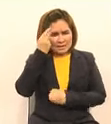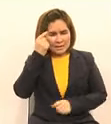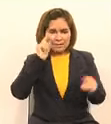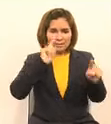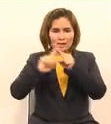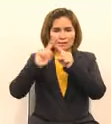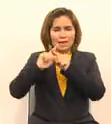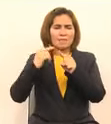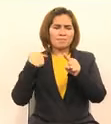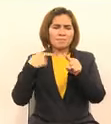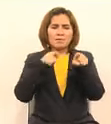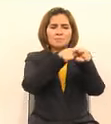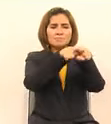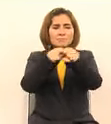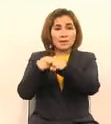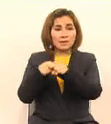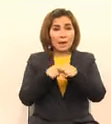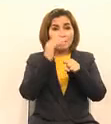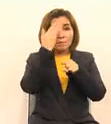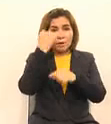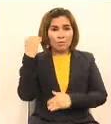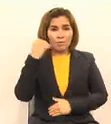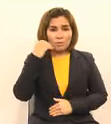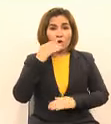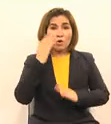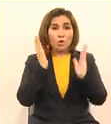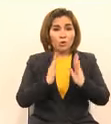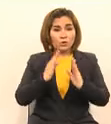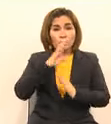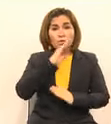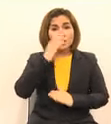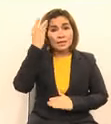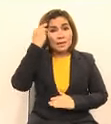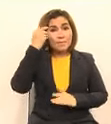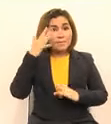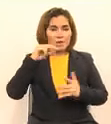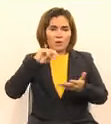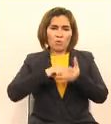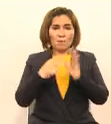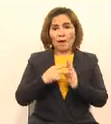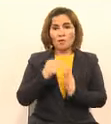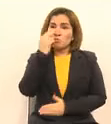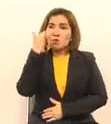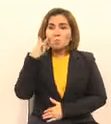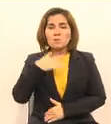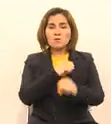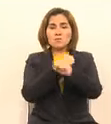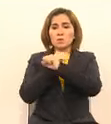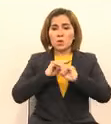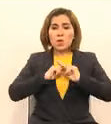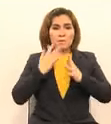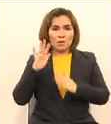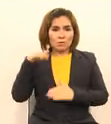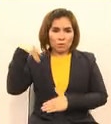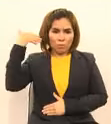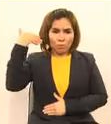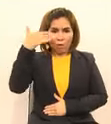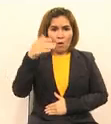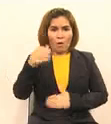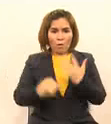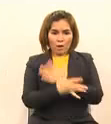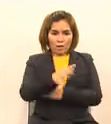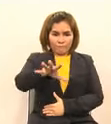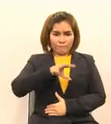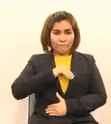นะครับซึ่งธรรมชาติของมนุษย์นะครับถ้าเกิดเราไม่มีเลยเราก็จะเป็นคนที่ประมาทนะฮะแล้วก็โอกาสเสี่ยงต่อการติดโรคก็สูงขึ้นน